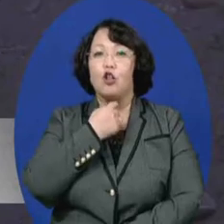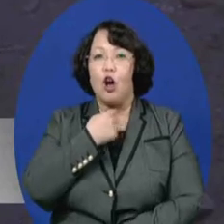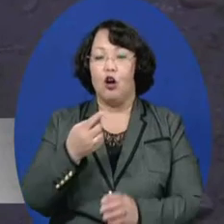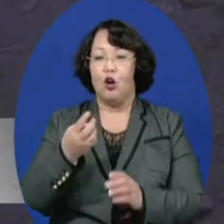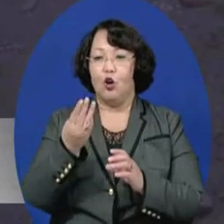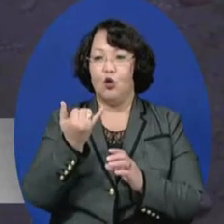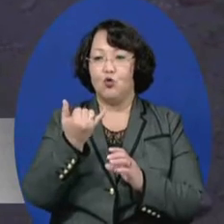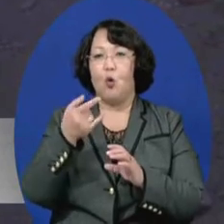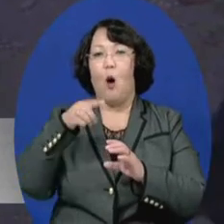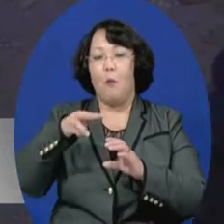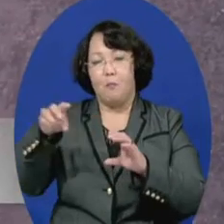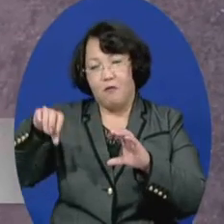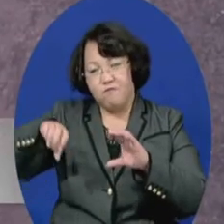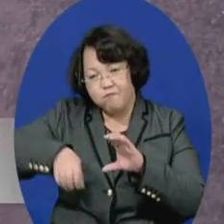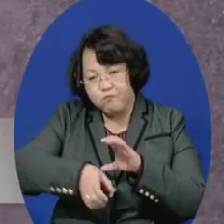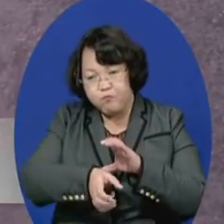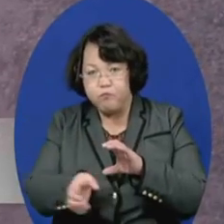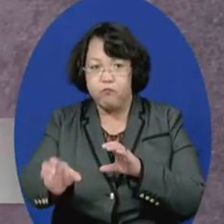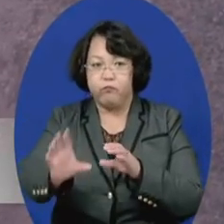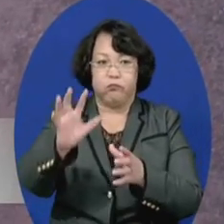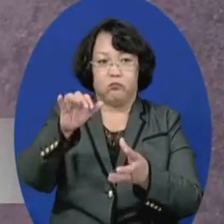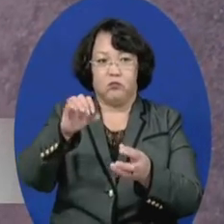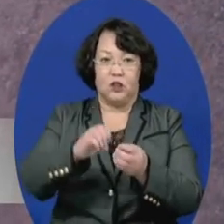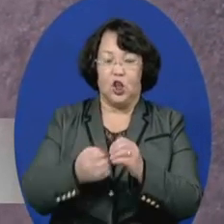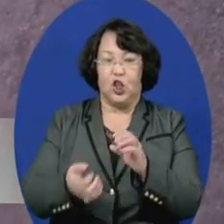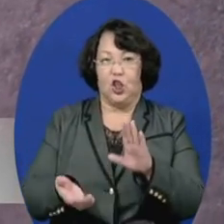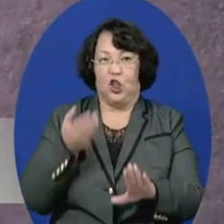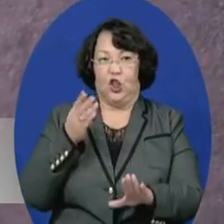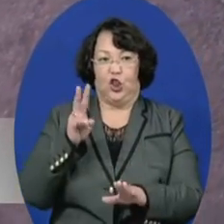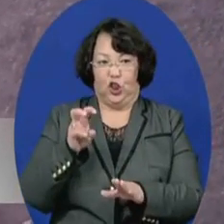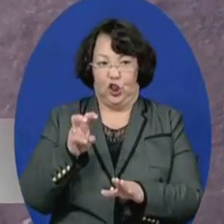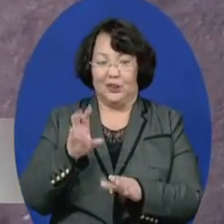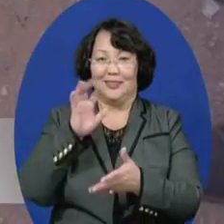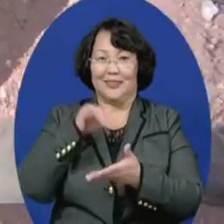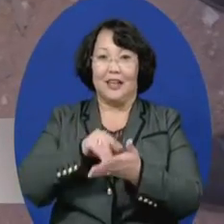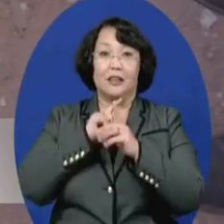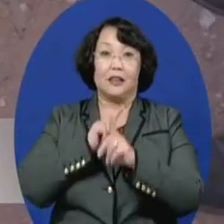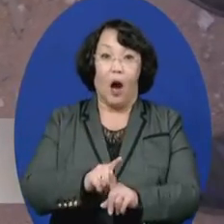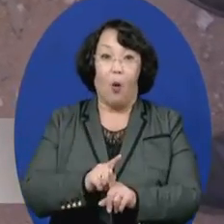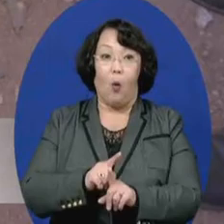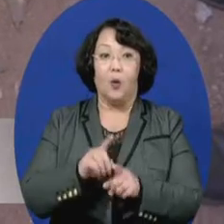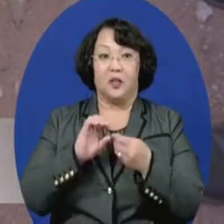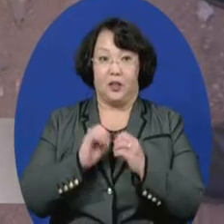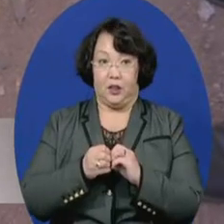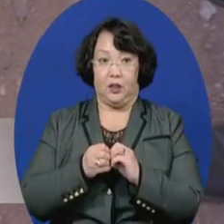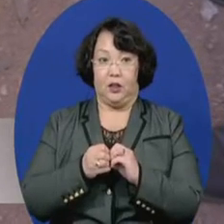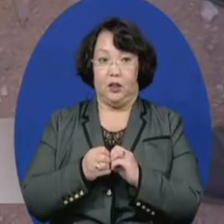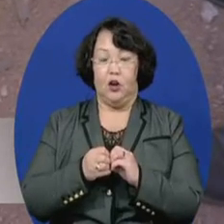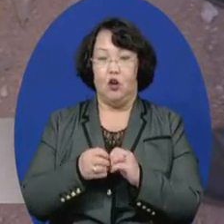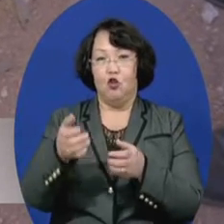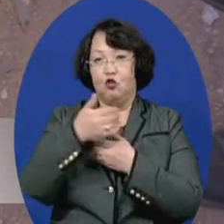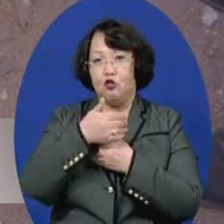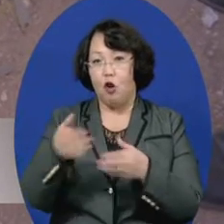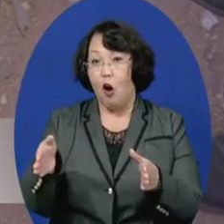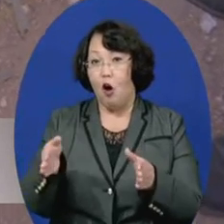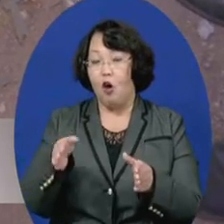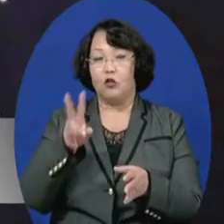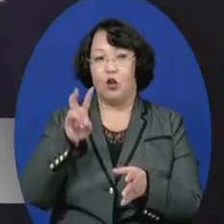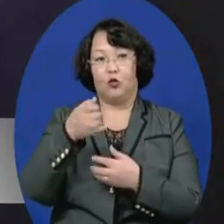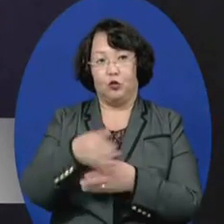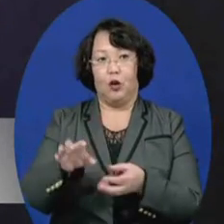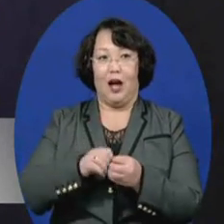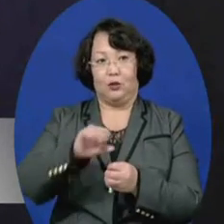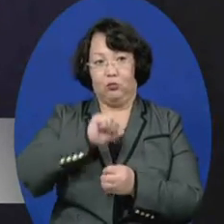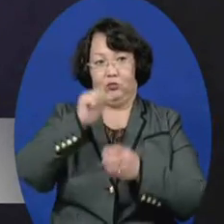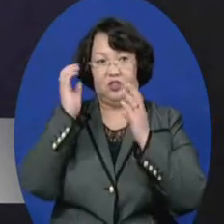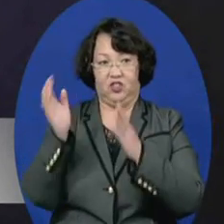шүлжээ яг стандарт таарсан ариун цэврийн одоо байгууламд ариун цэврийн бас өөрөө энэ бүгдийг бас ингээд